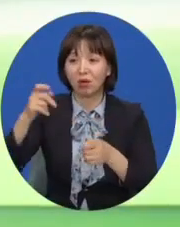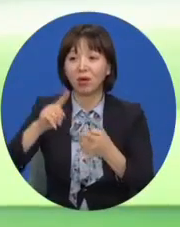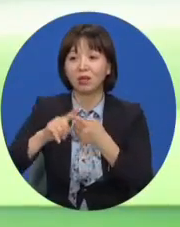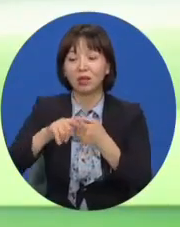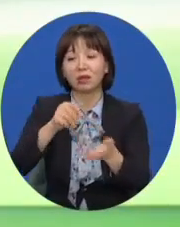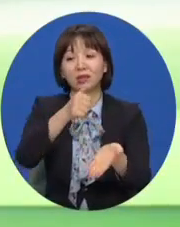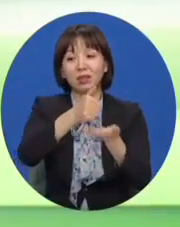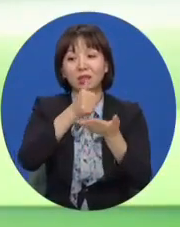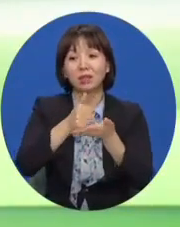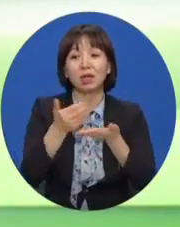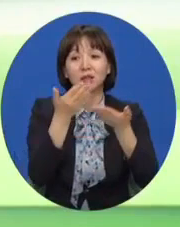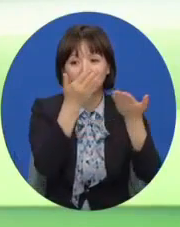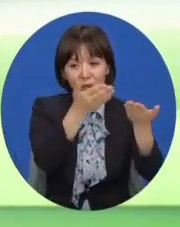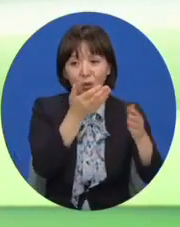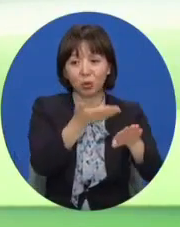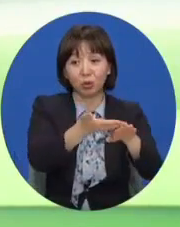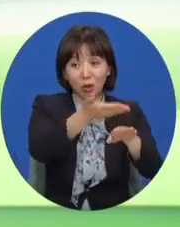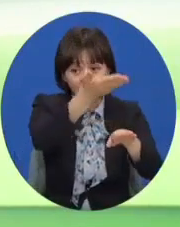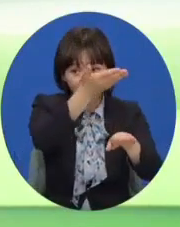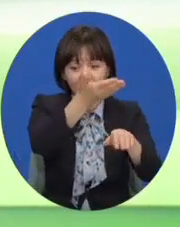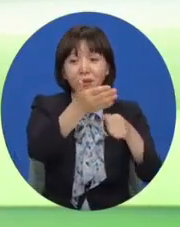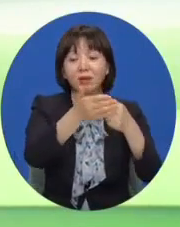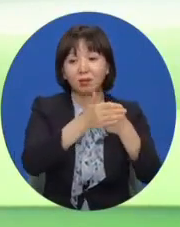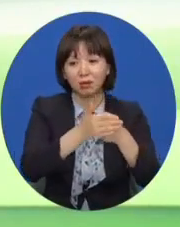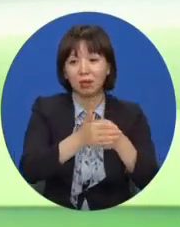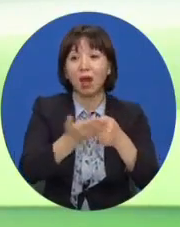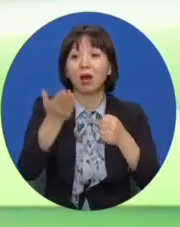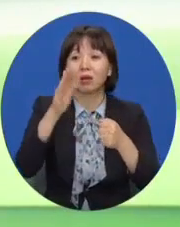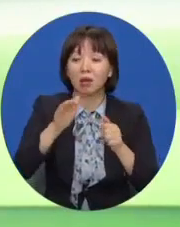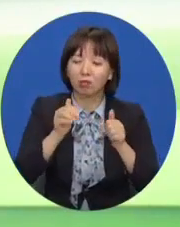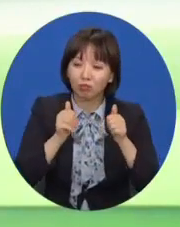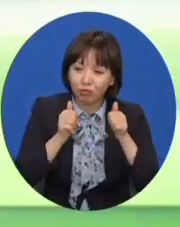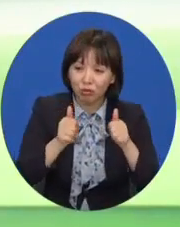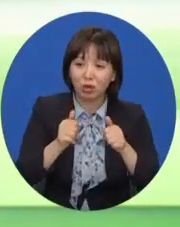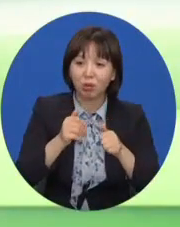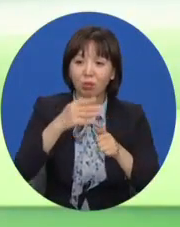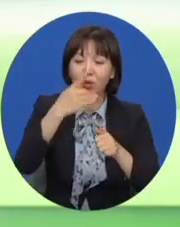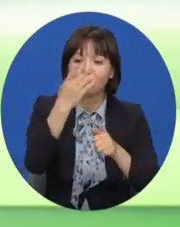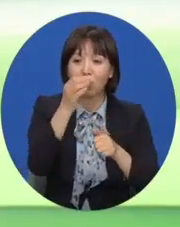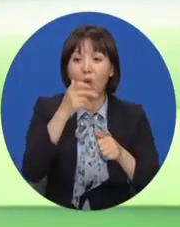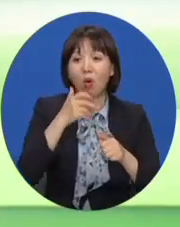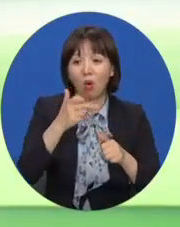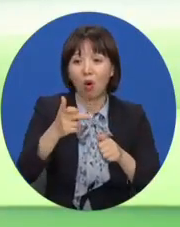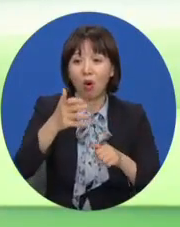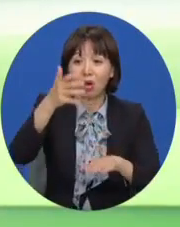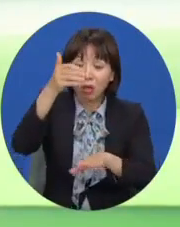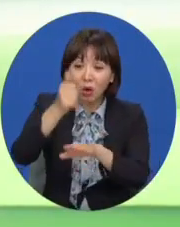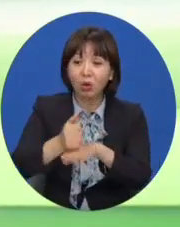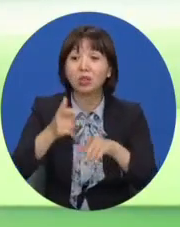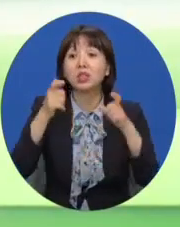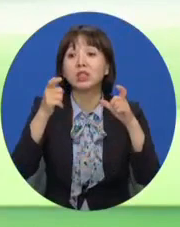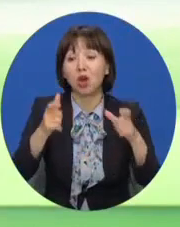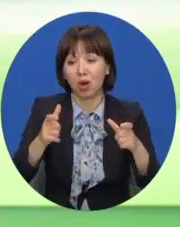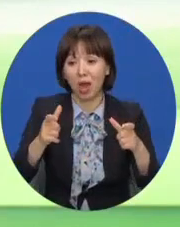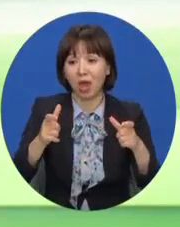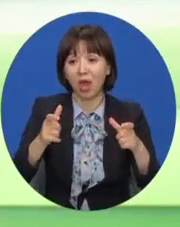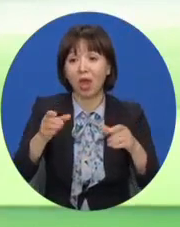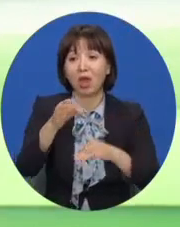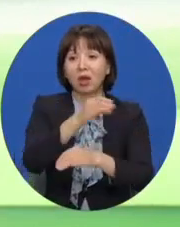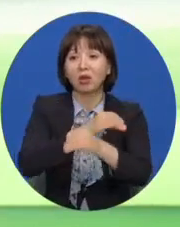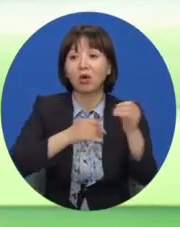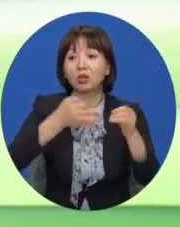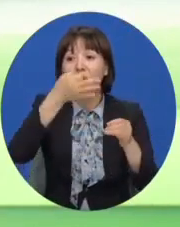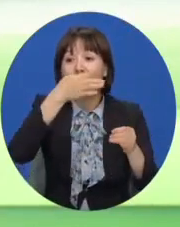칭찬을 드립니다. 또 선배님이신데. 그런데 그런 부지런하고 통 커서 결론적으로는 지역에 무슨 그 경제 유발